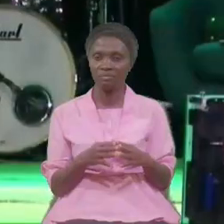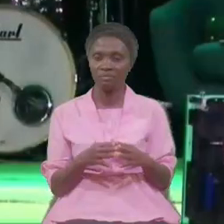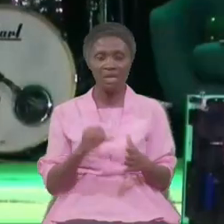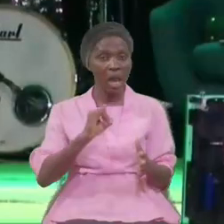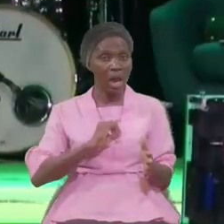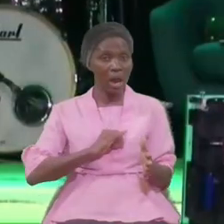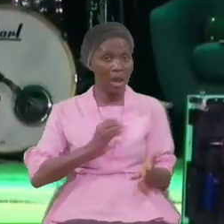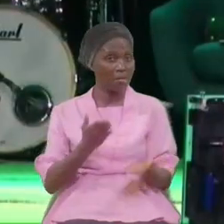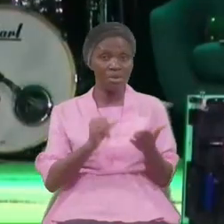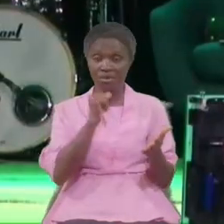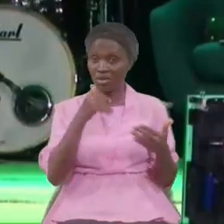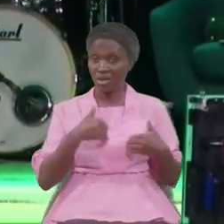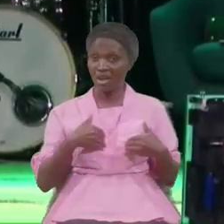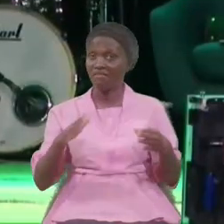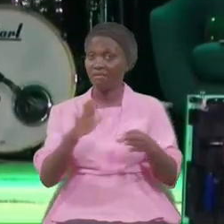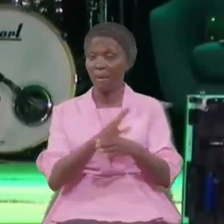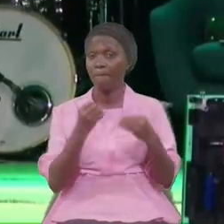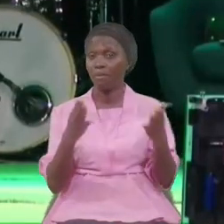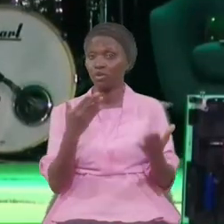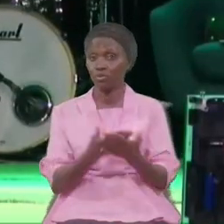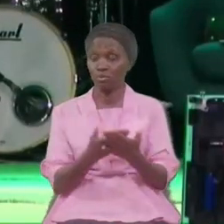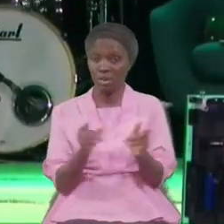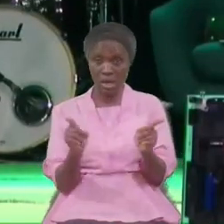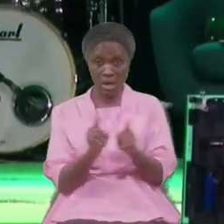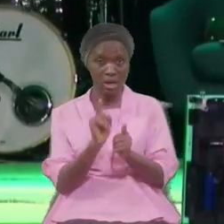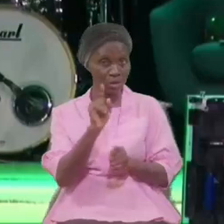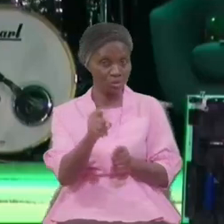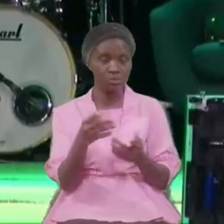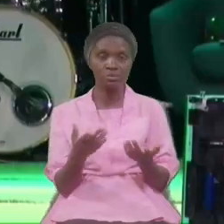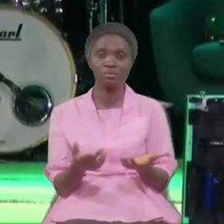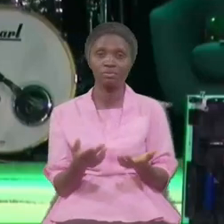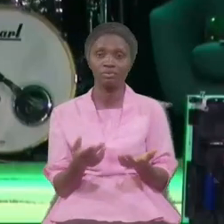Je peux ne pas avoir autant d'argent que vous.